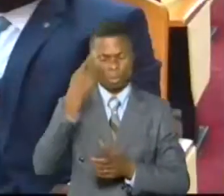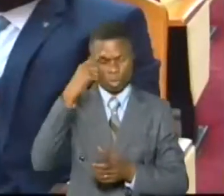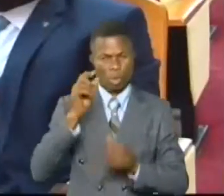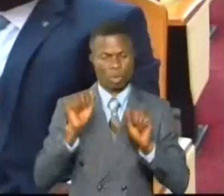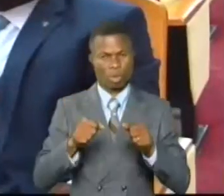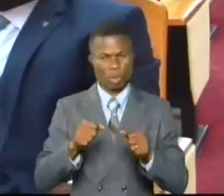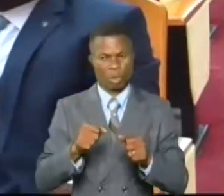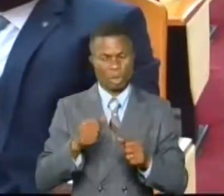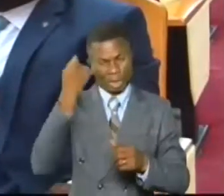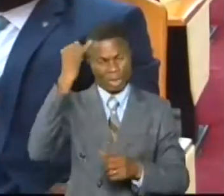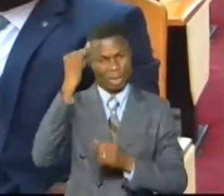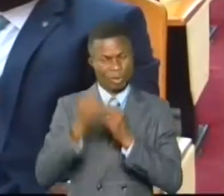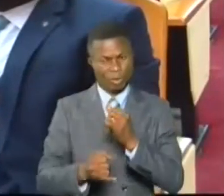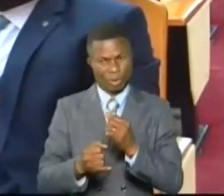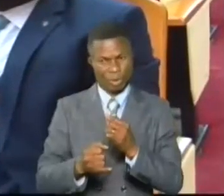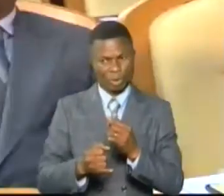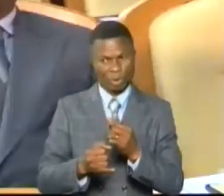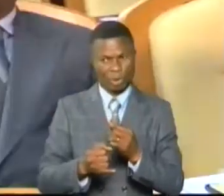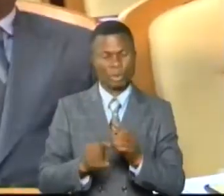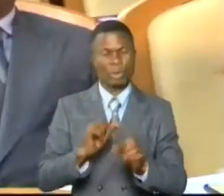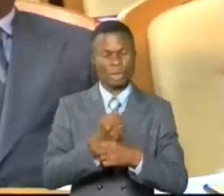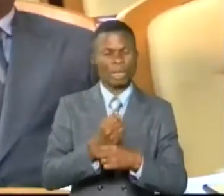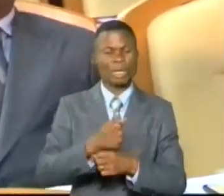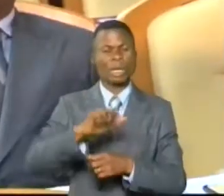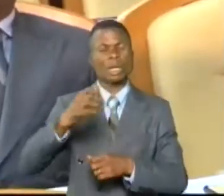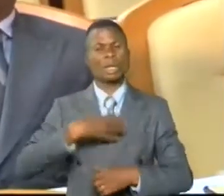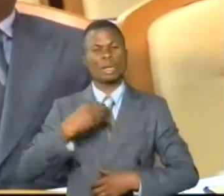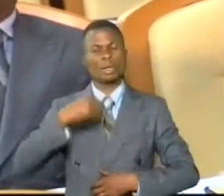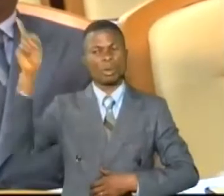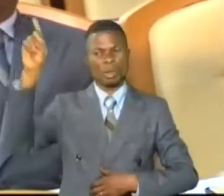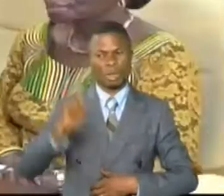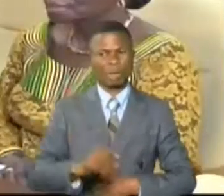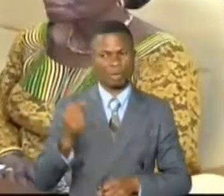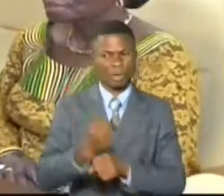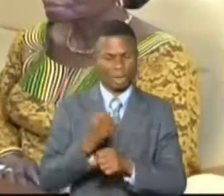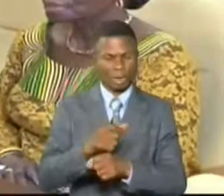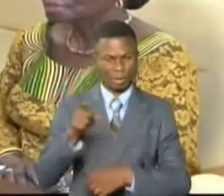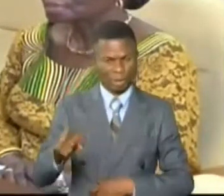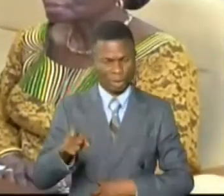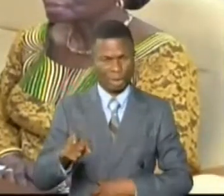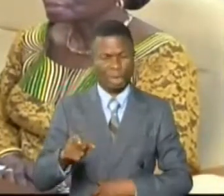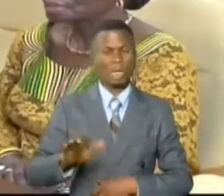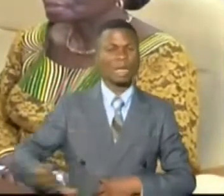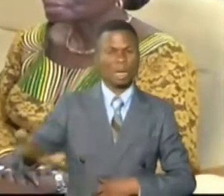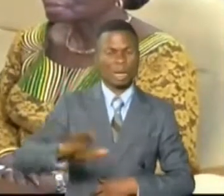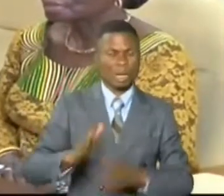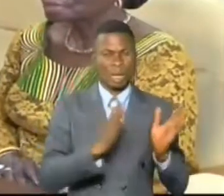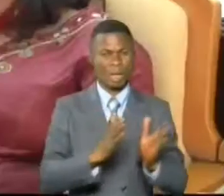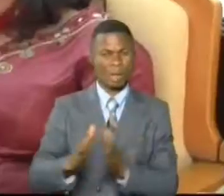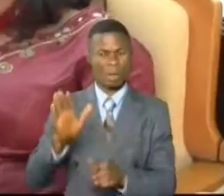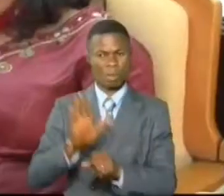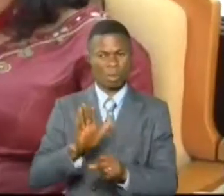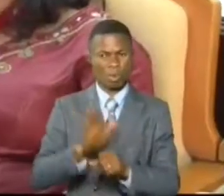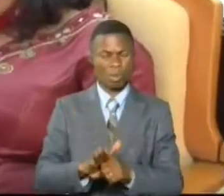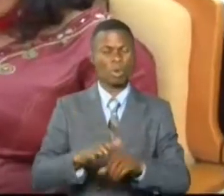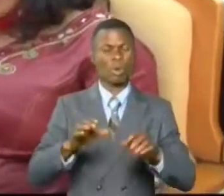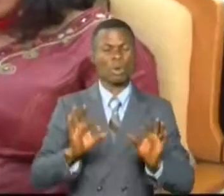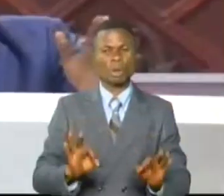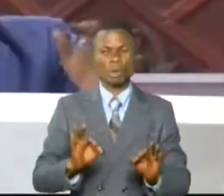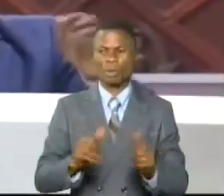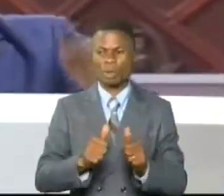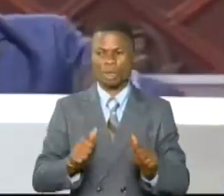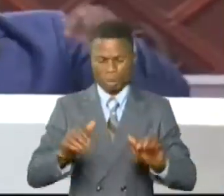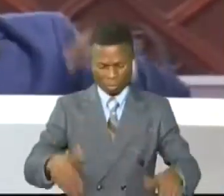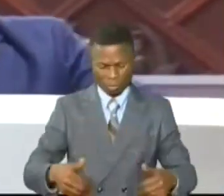son format final, inciter les bailleurs de fonds à investir dans ces secteurs. Pour un pays qui dispose des terres arables, l'agriculture